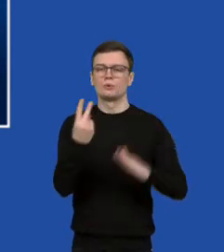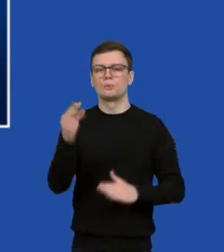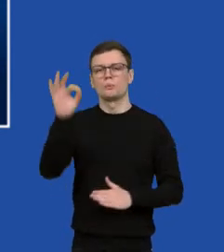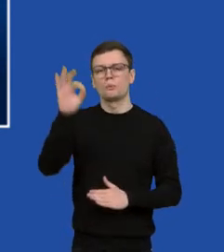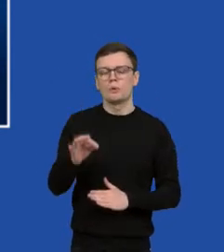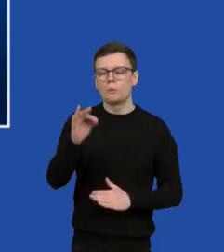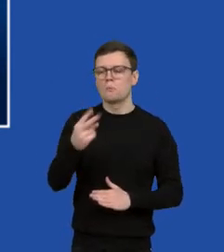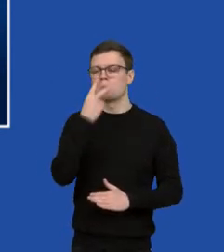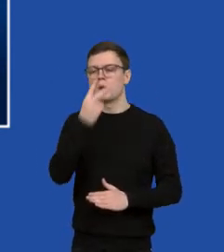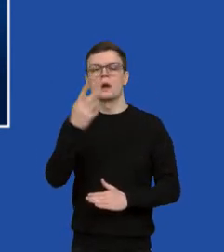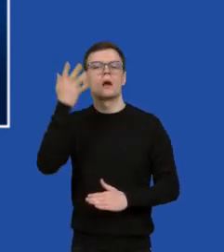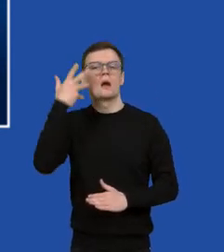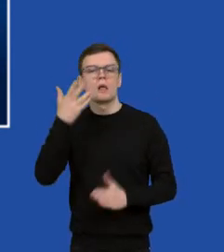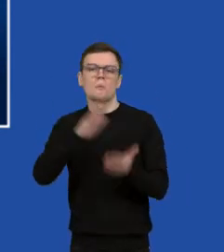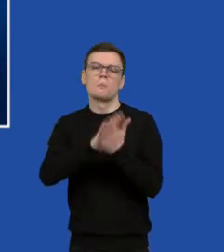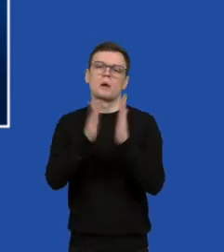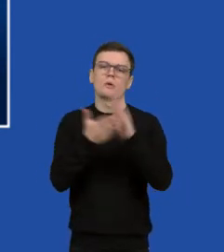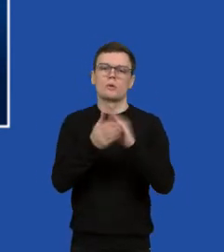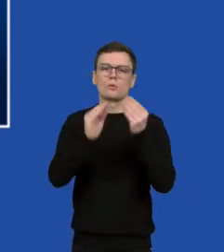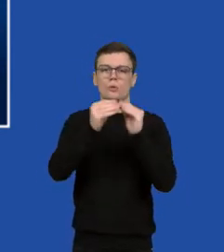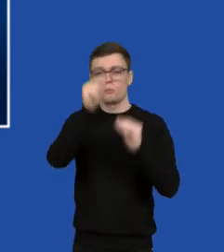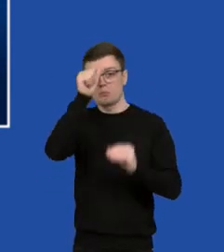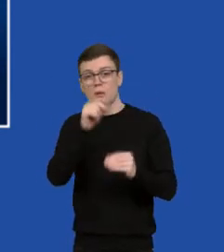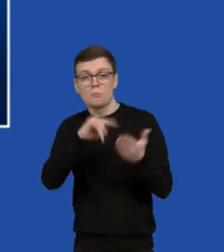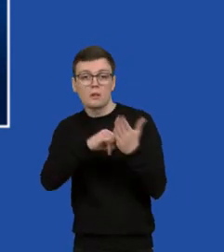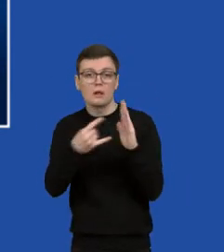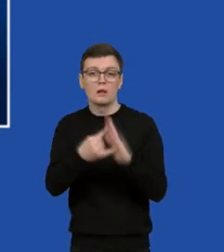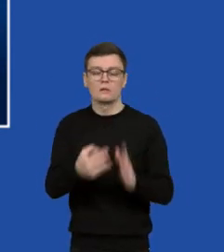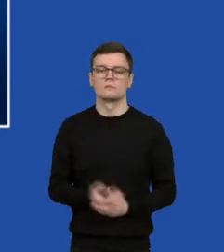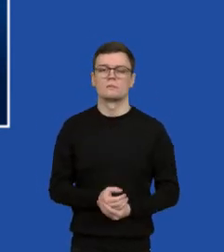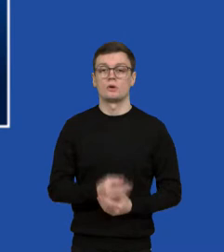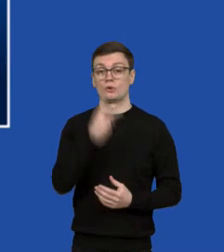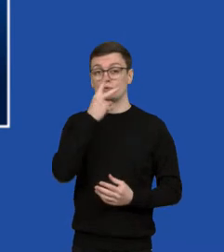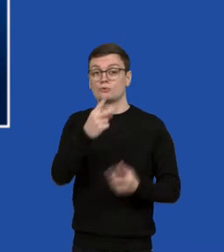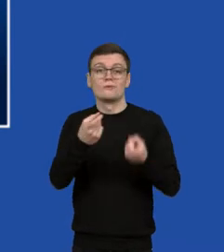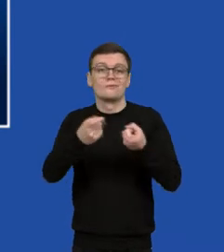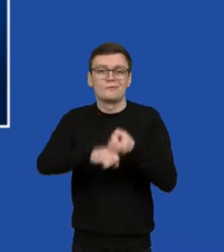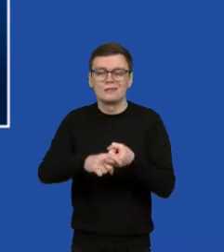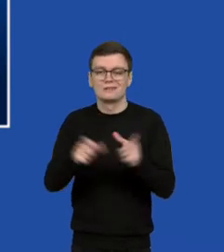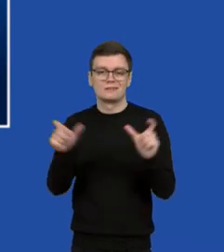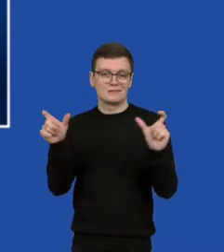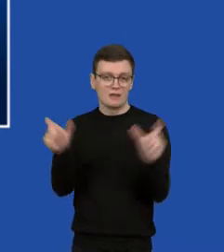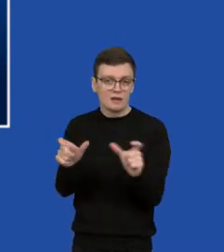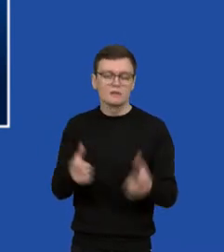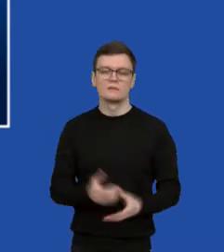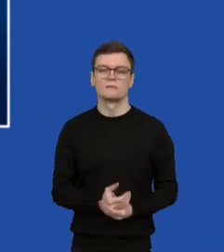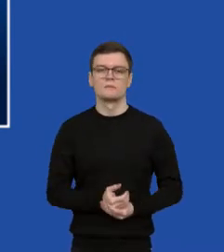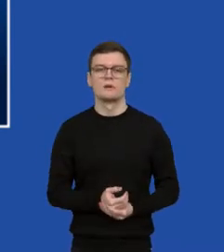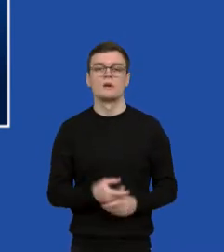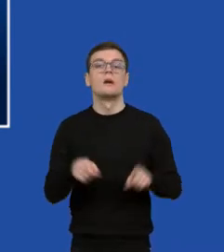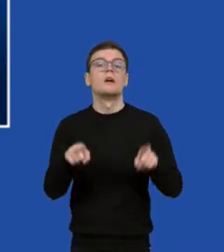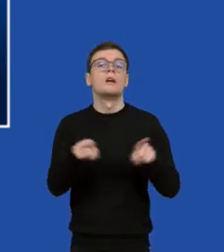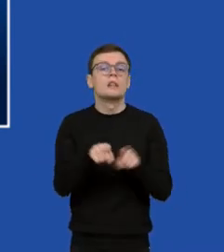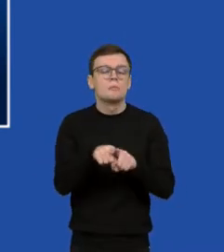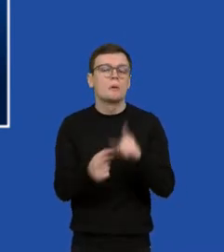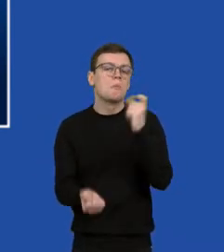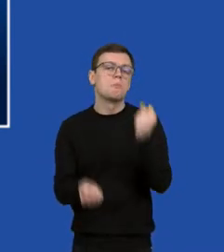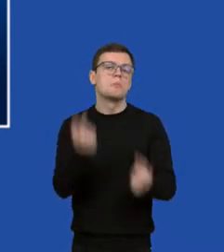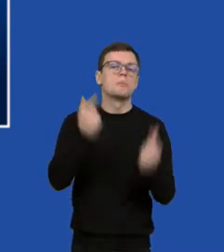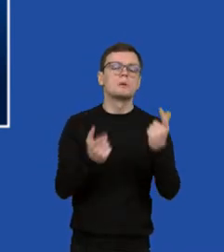matėme rengdami gruodžio mėnesį scenarijų. Tai atsižvelgiama tiek į taikomas sankcijas, tiek ir į pasekmes